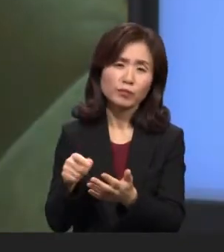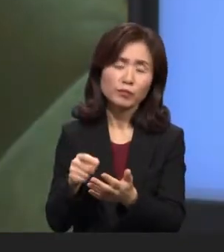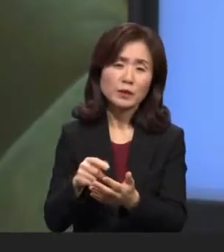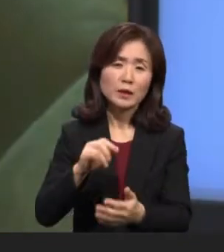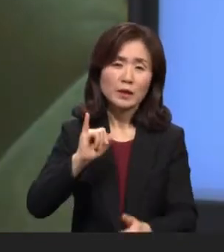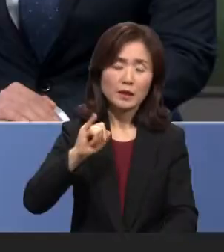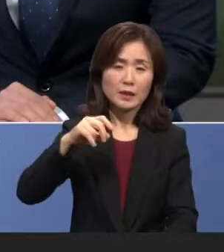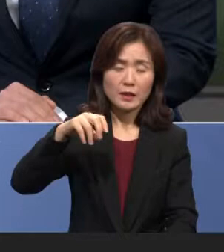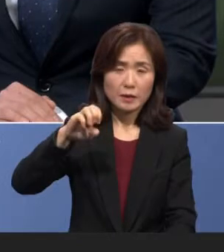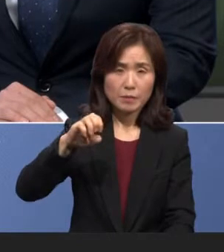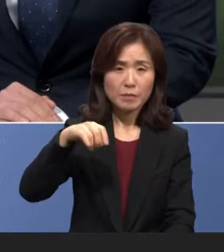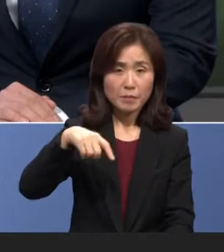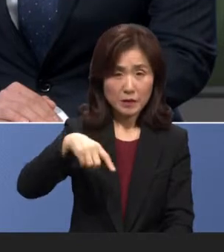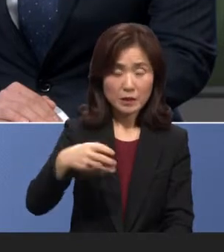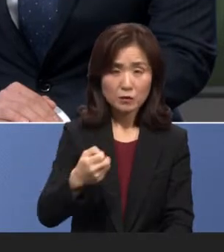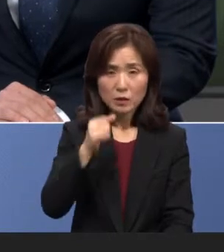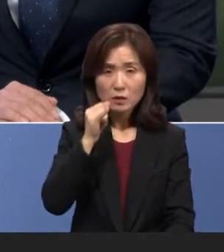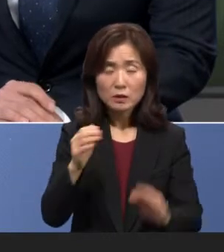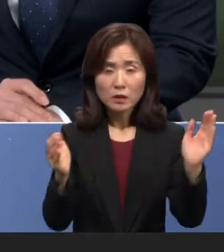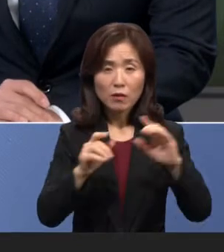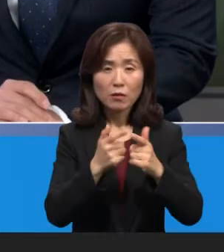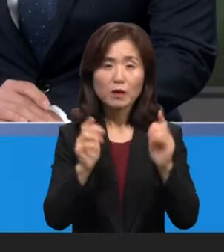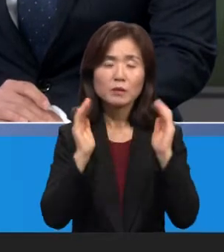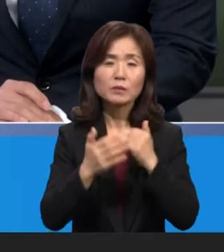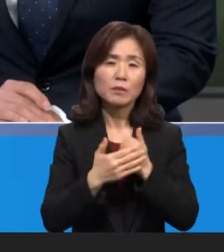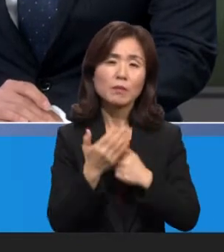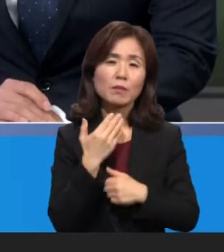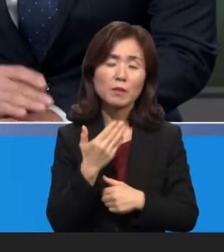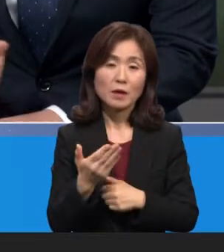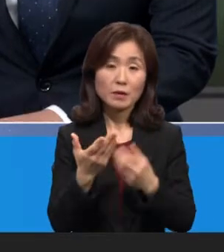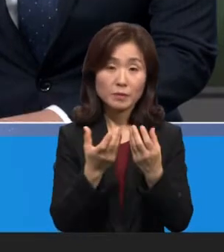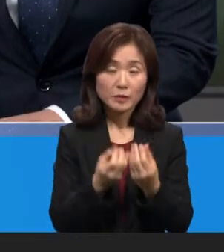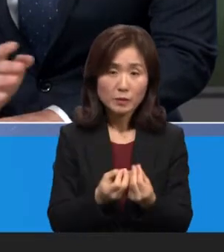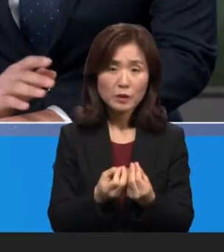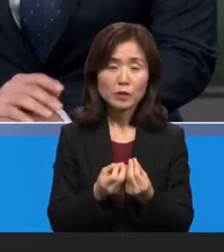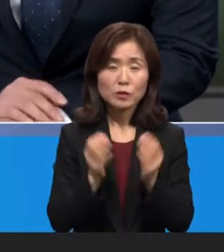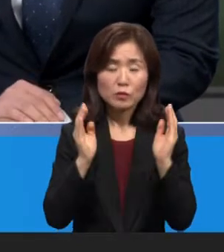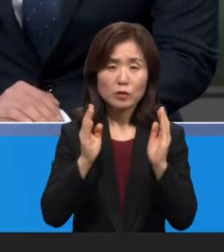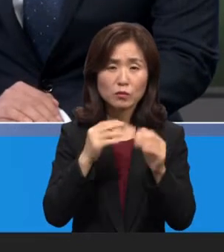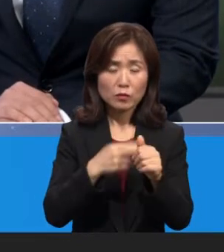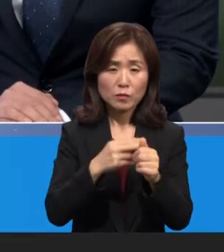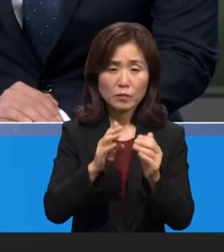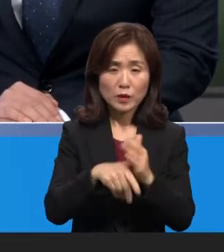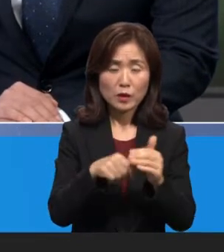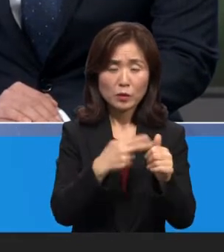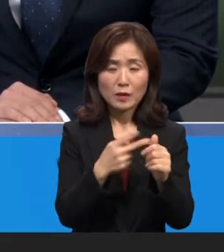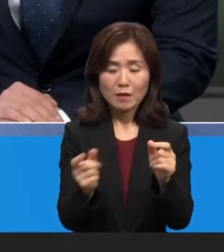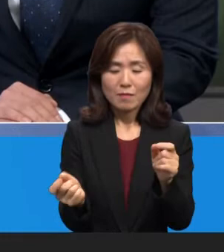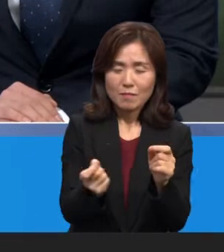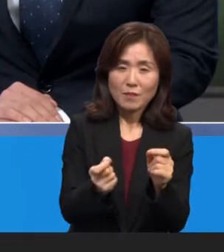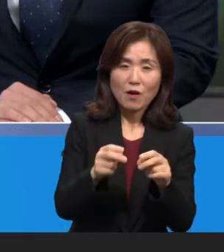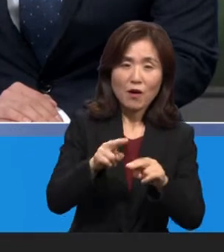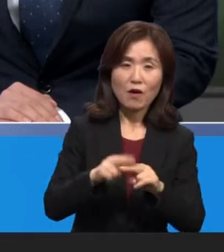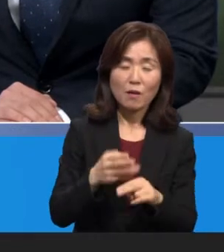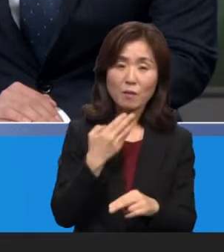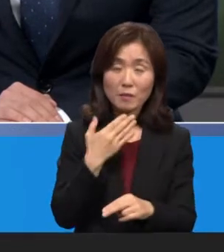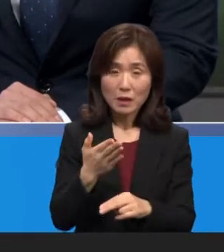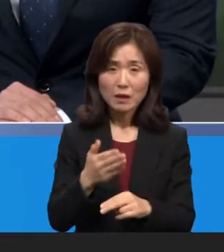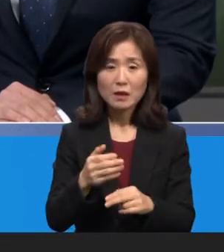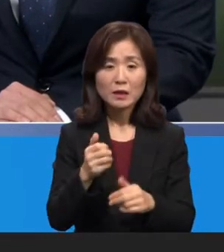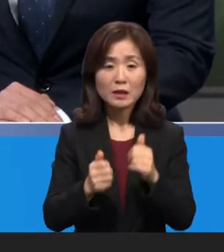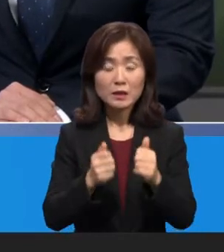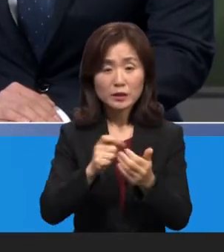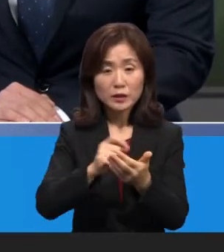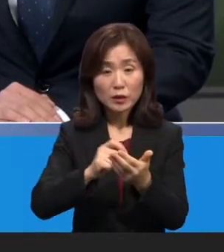를 갖고 있는 학생들은 여러 학습지원 에 받을 수 있는데요 예를 들어서 수업때 교사 가까이에 앉을 수가 있고 시험 c 간도 다른